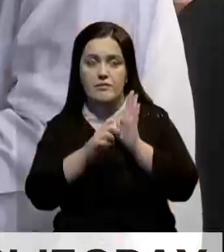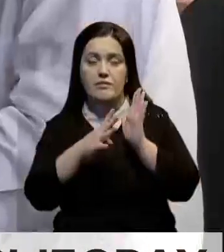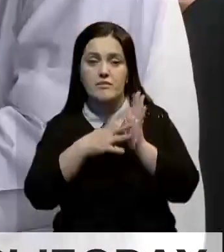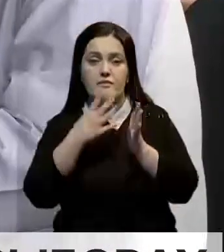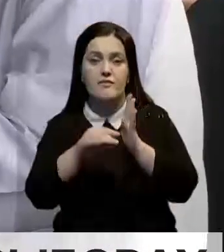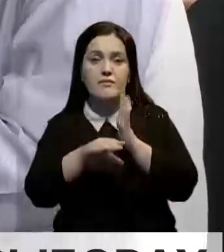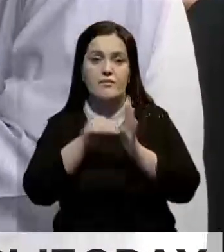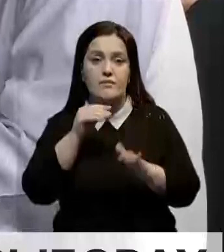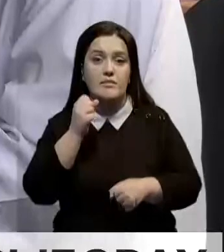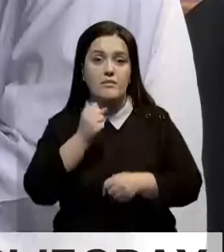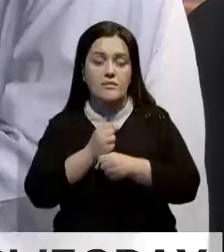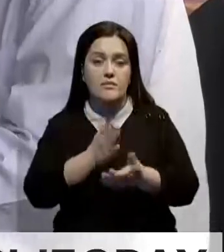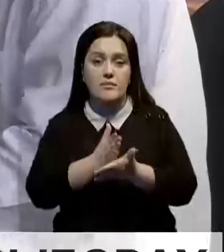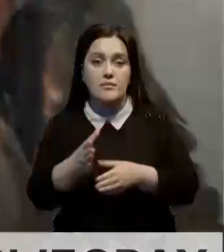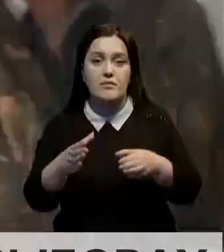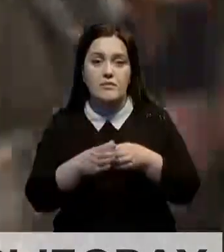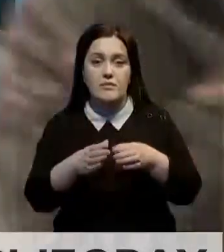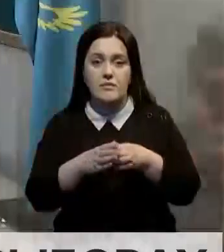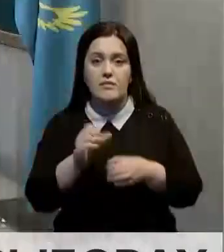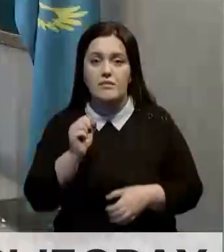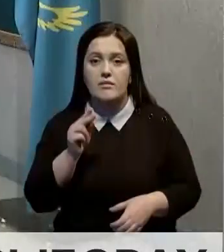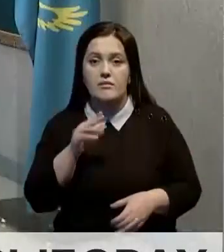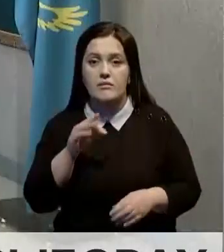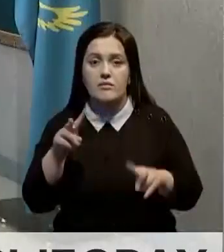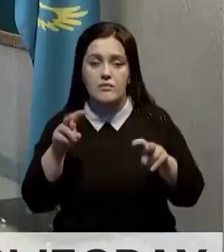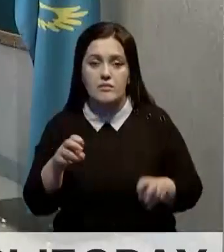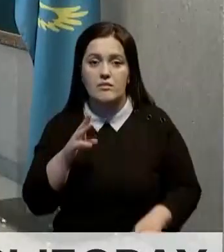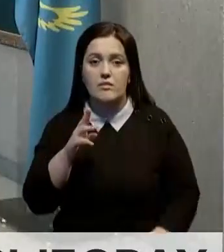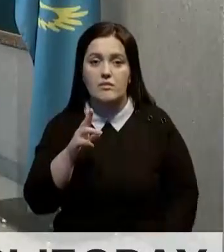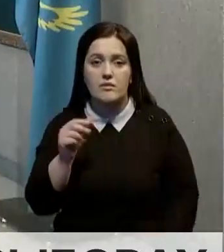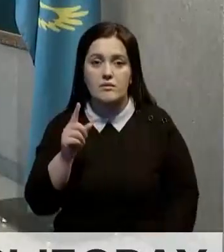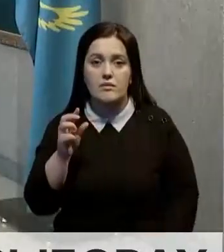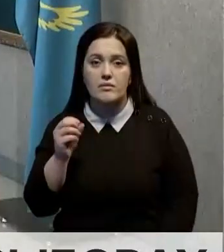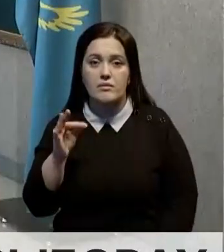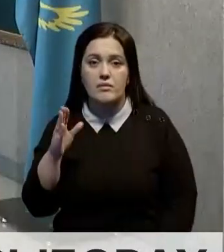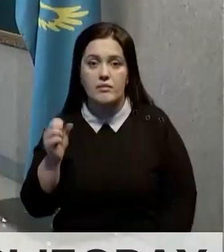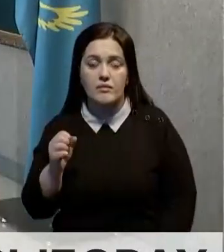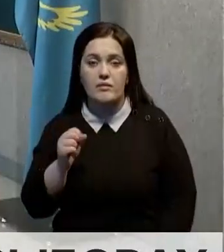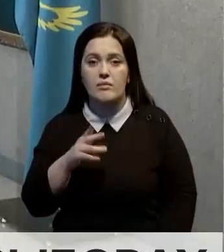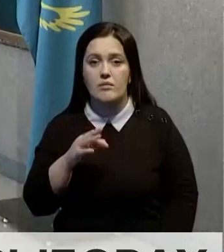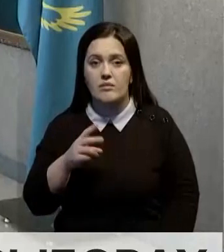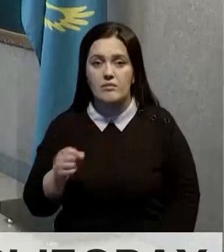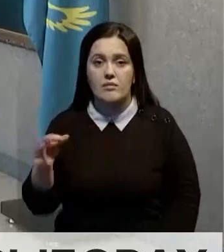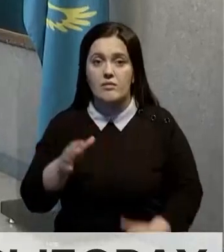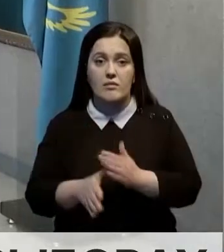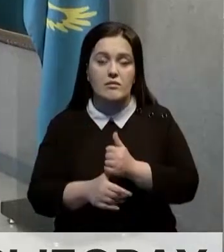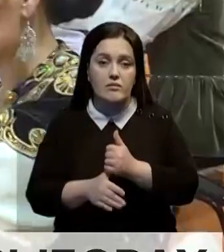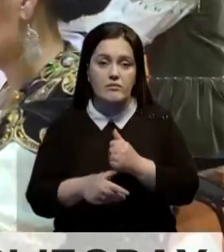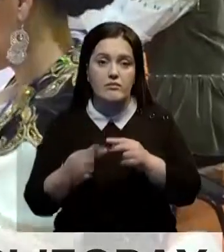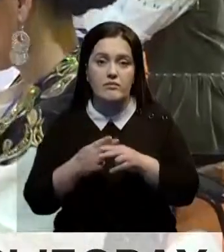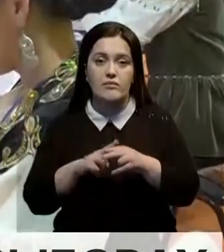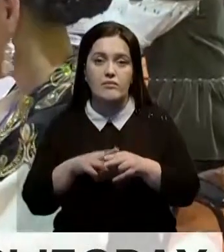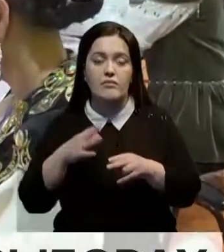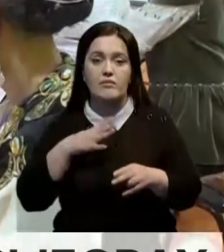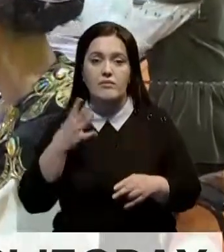269. Свой выбор сделала и представитель политической партии «Ак-Жол» Меруерт Казбекова из Акмолинской области. В Атырауской же области